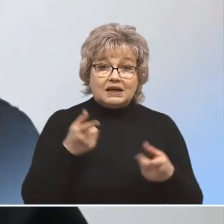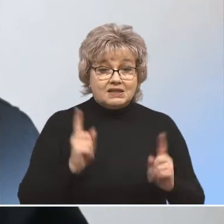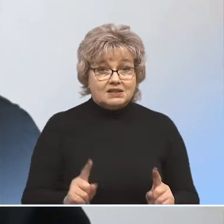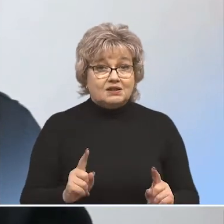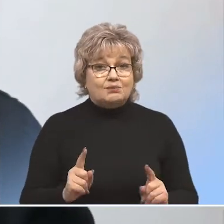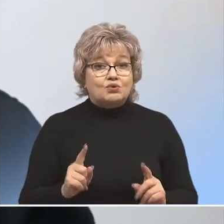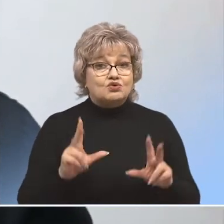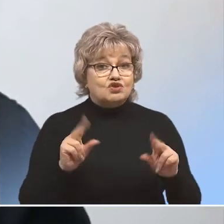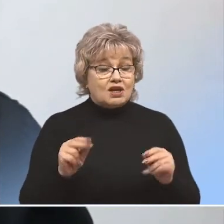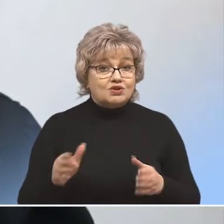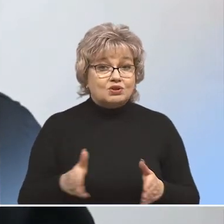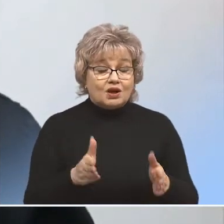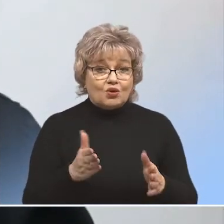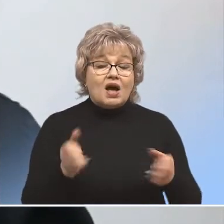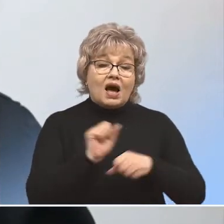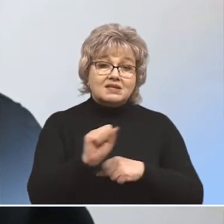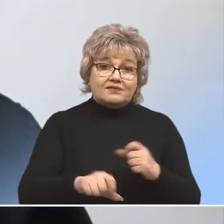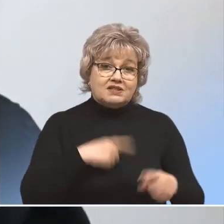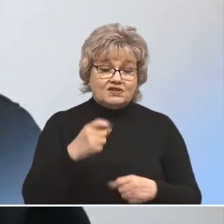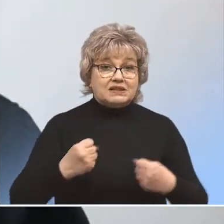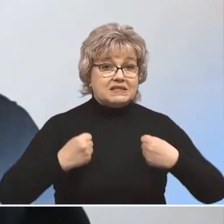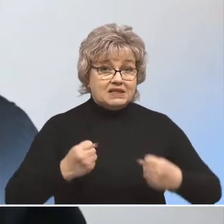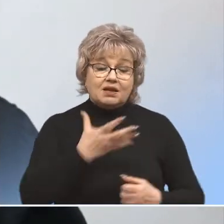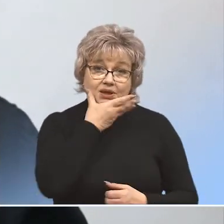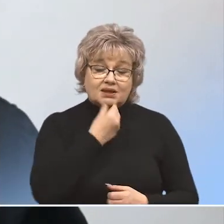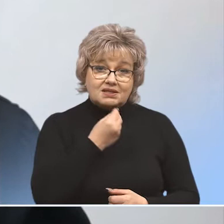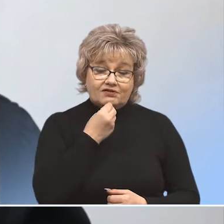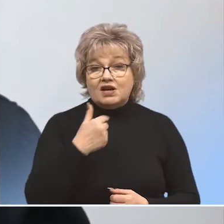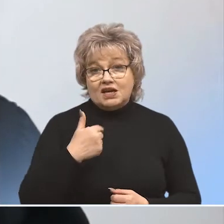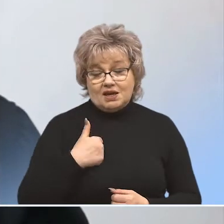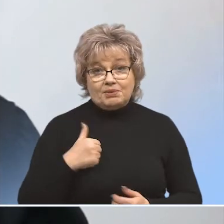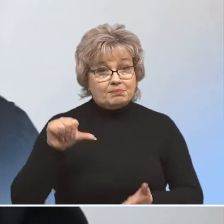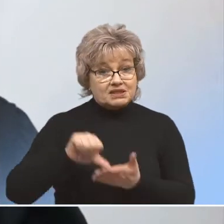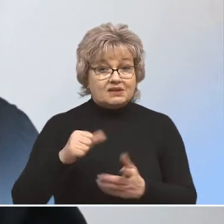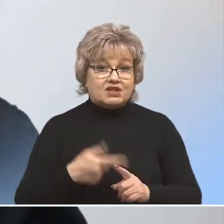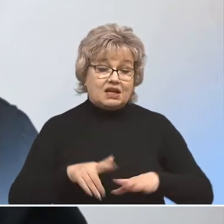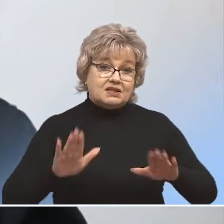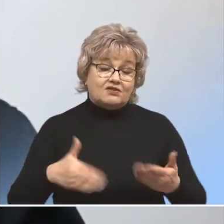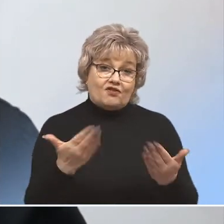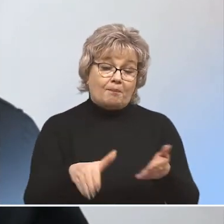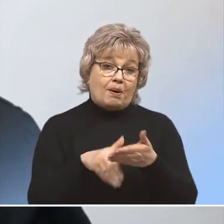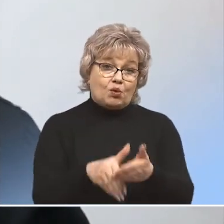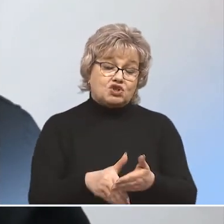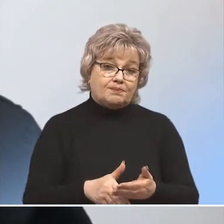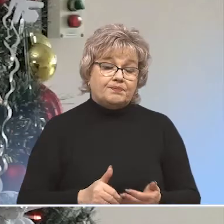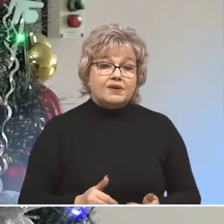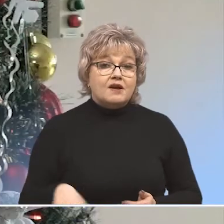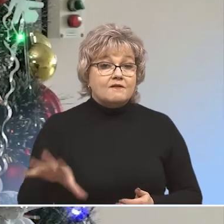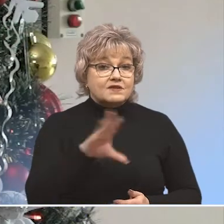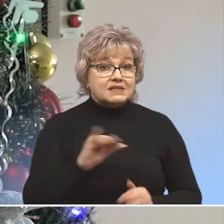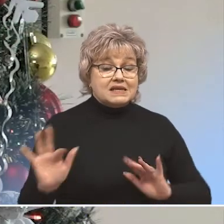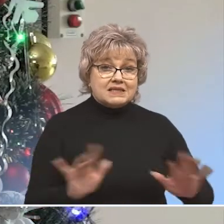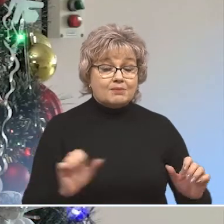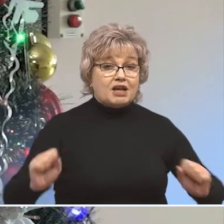истинному счастью. А главное, оставайтесь всегда стильными и красивыми. И мы, представители этой сферы, вам поможем. Чтобы